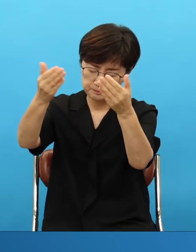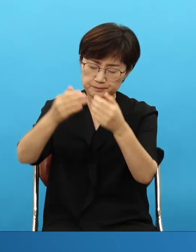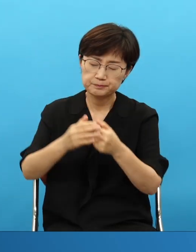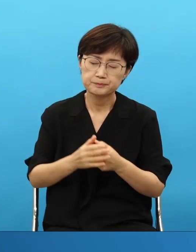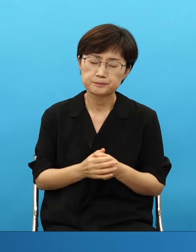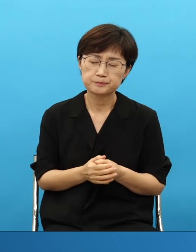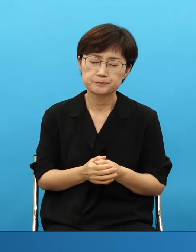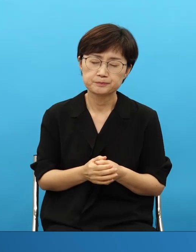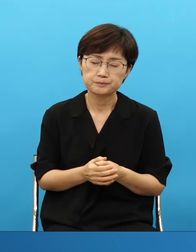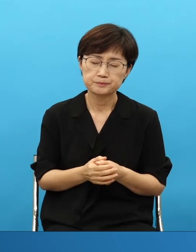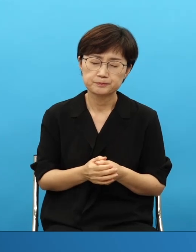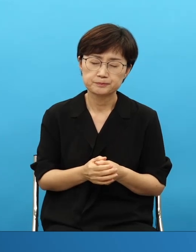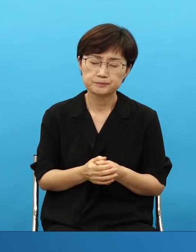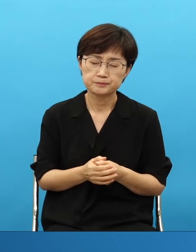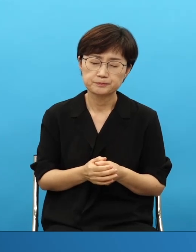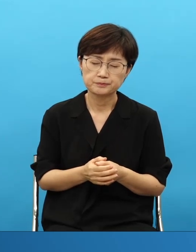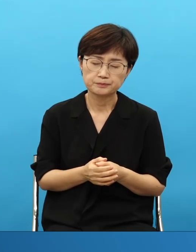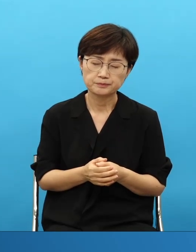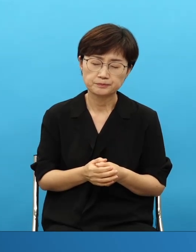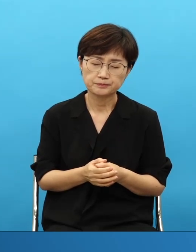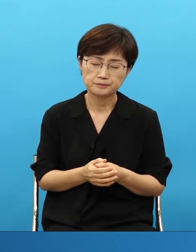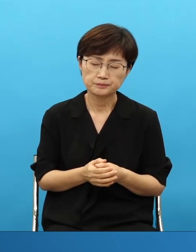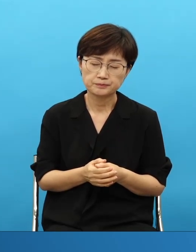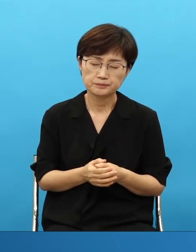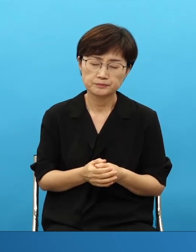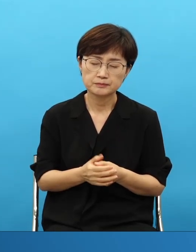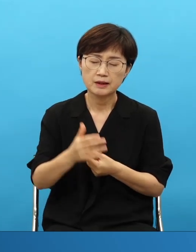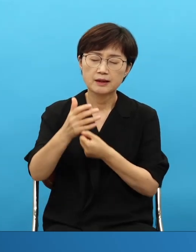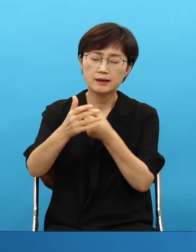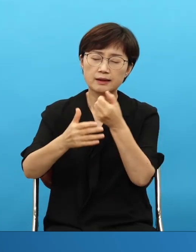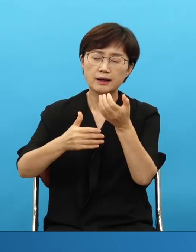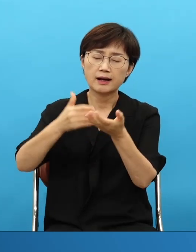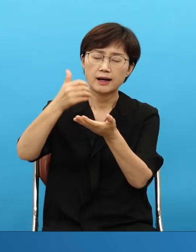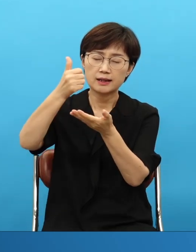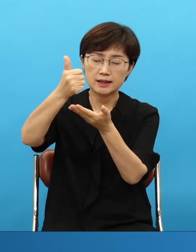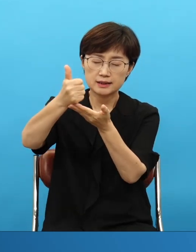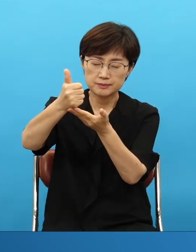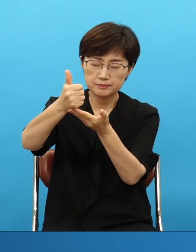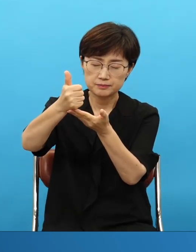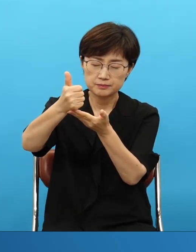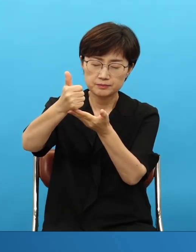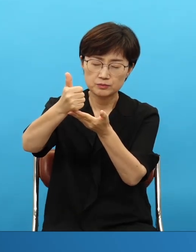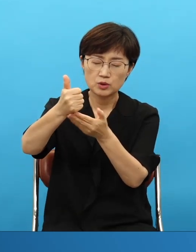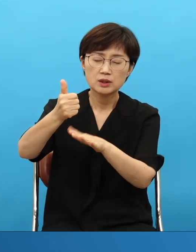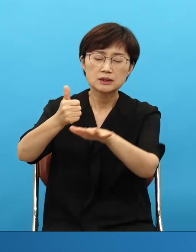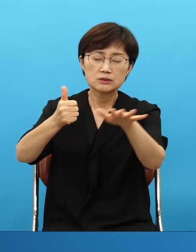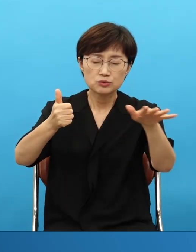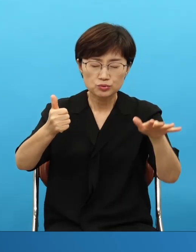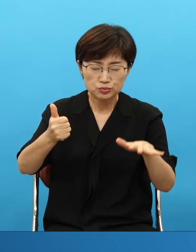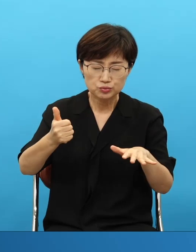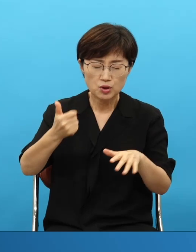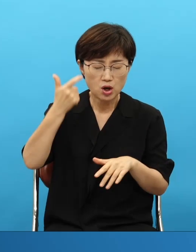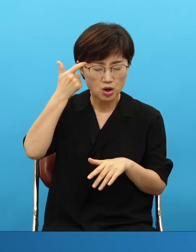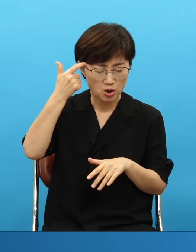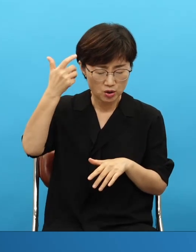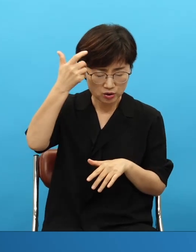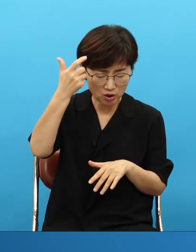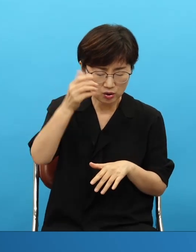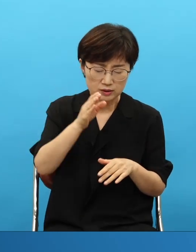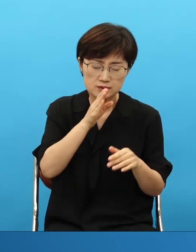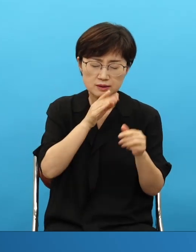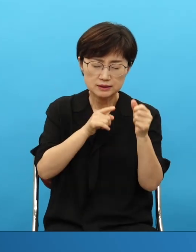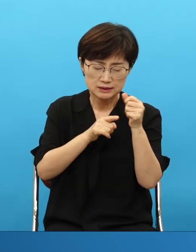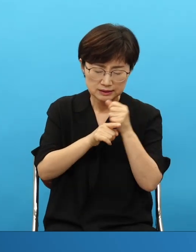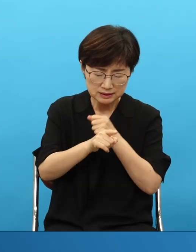啊向您献上感谢 하나님께영과진리로예배할수있도록회개하는심령